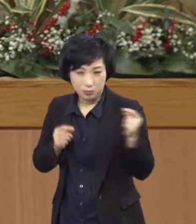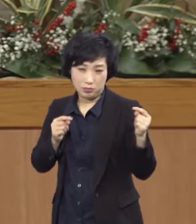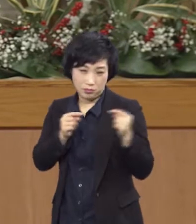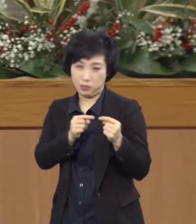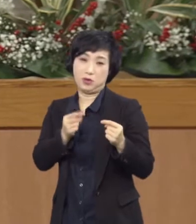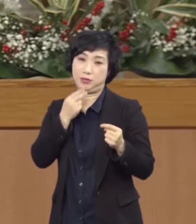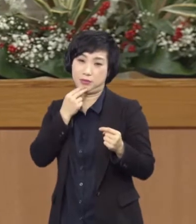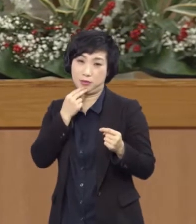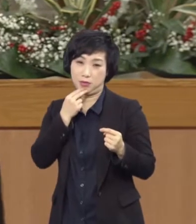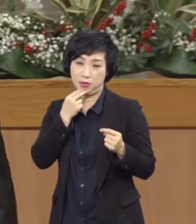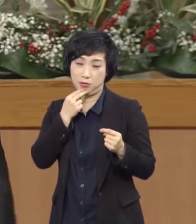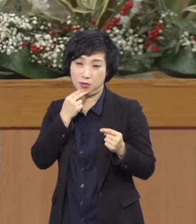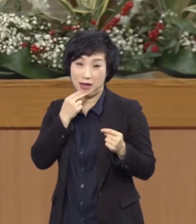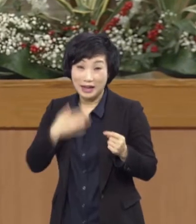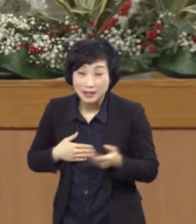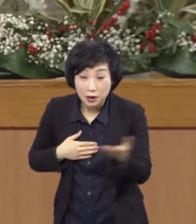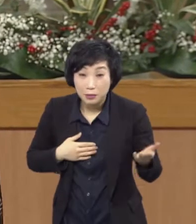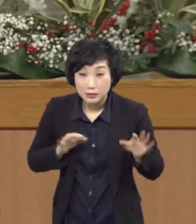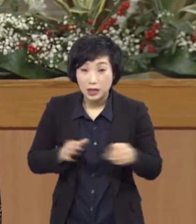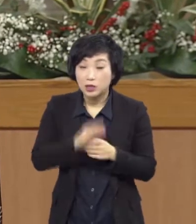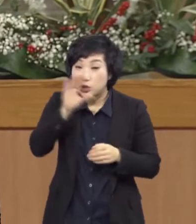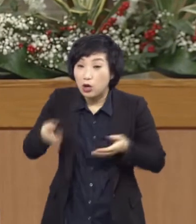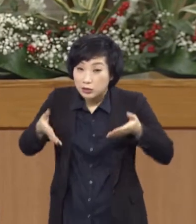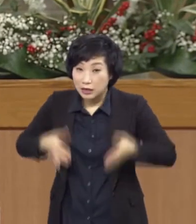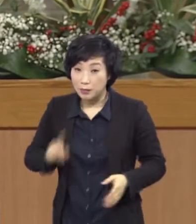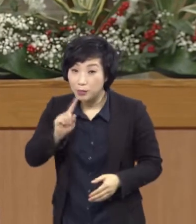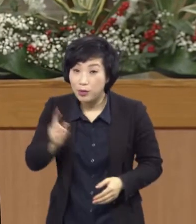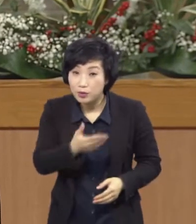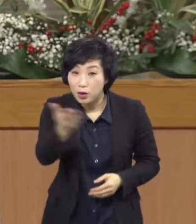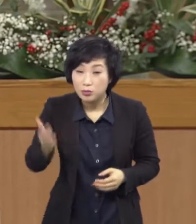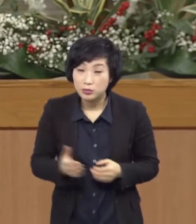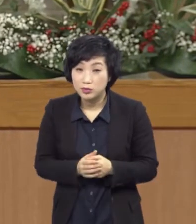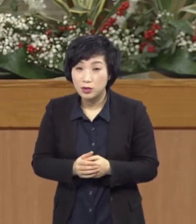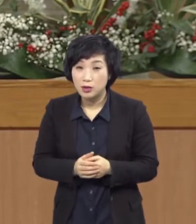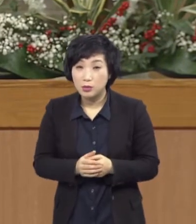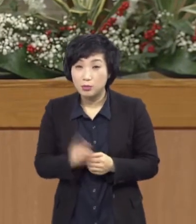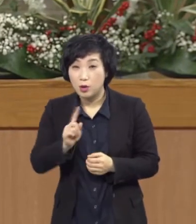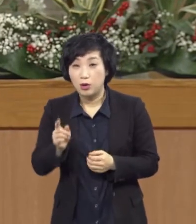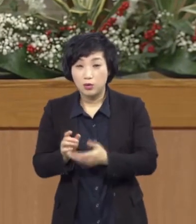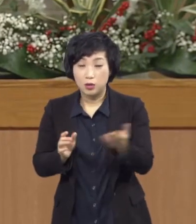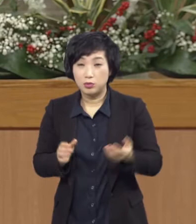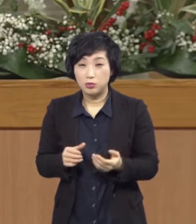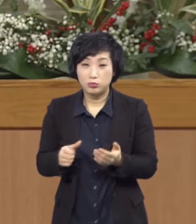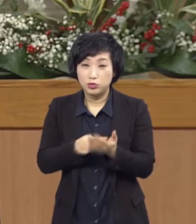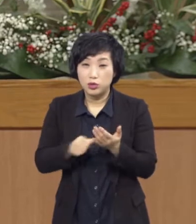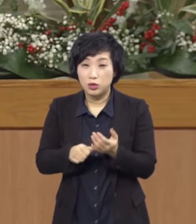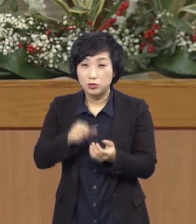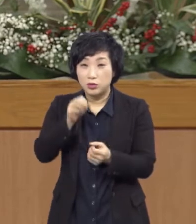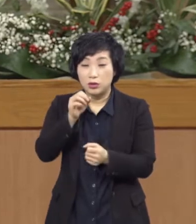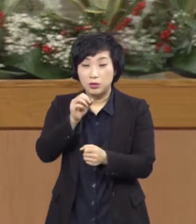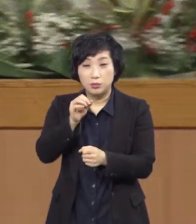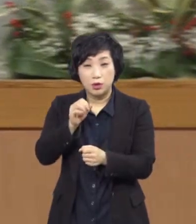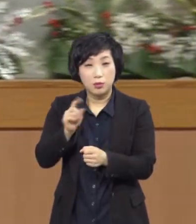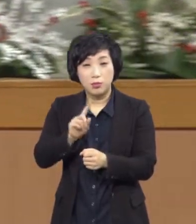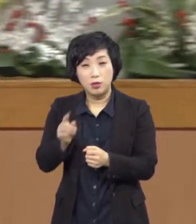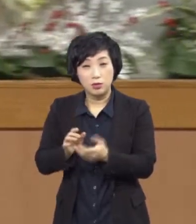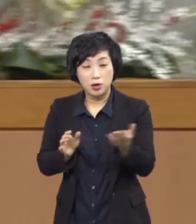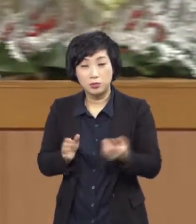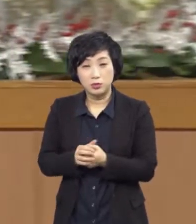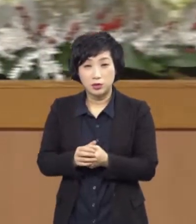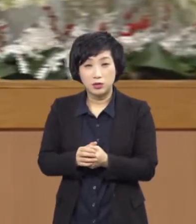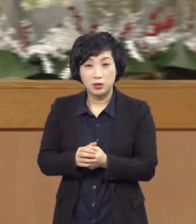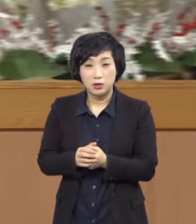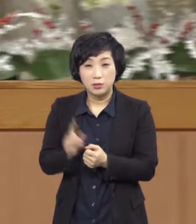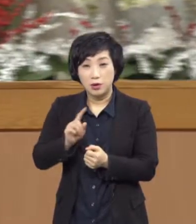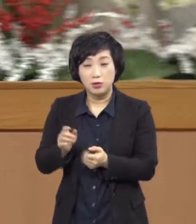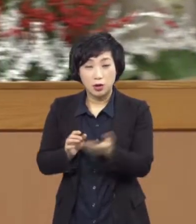성탄은 파괴주의를 가르치며 어느 물건을 소개하기 위해서 그가 바로